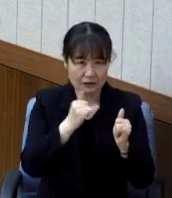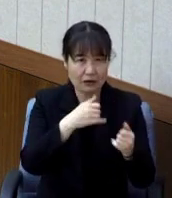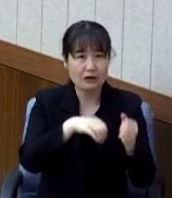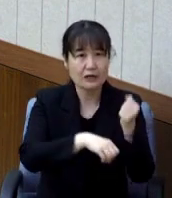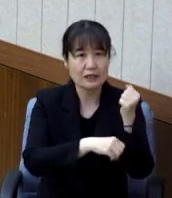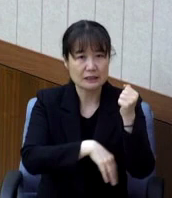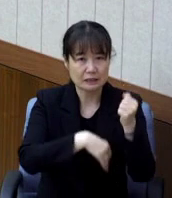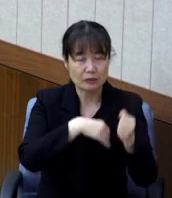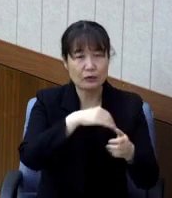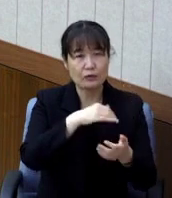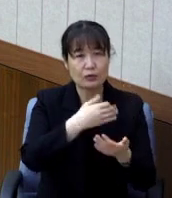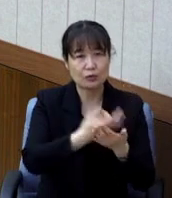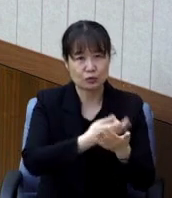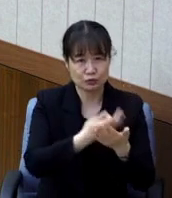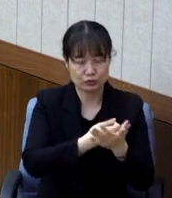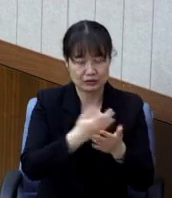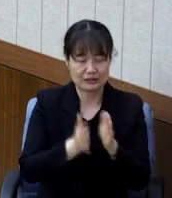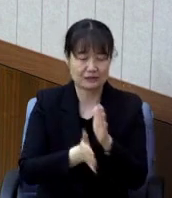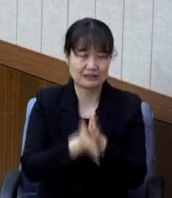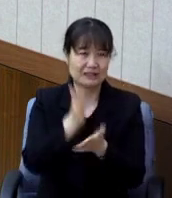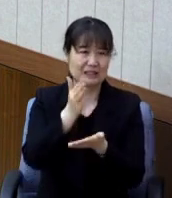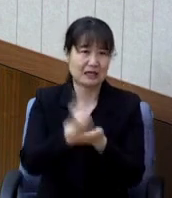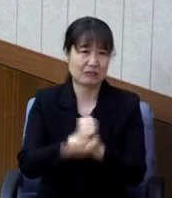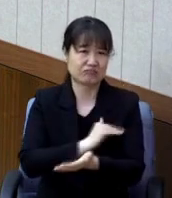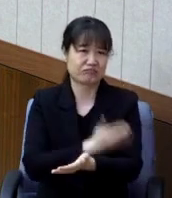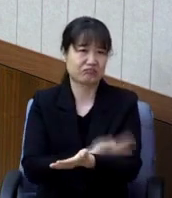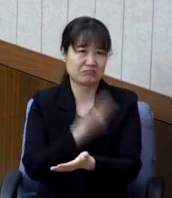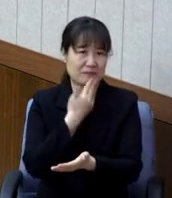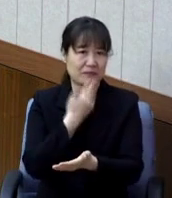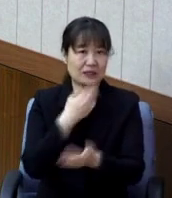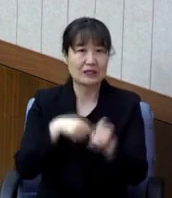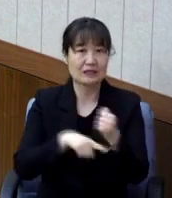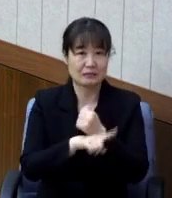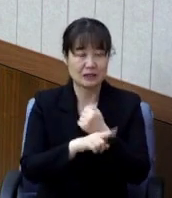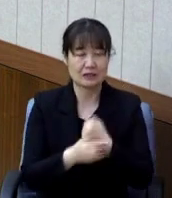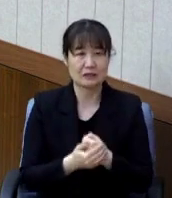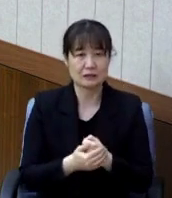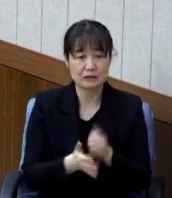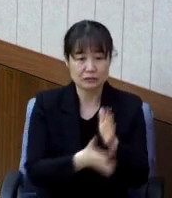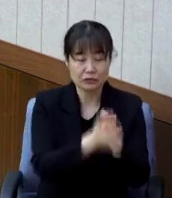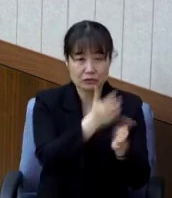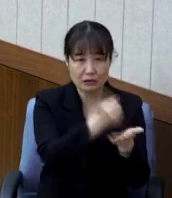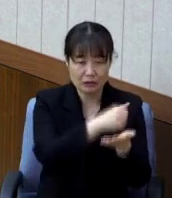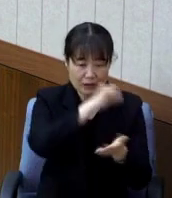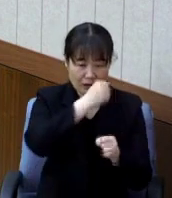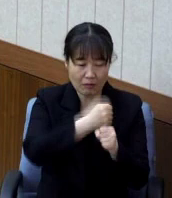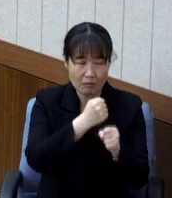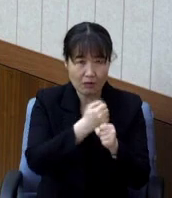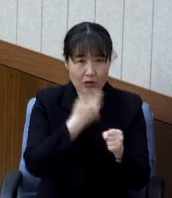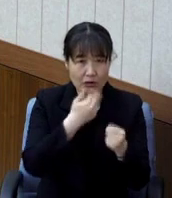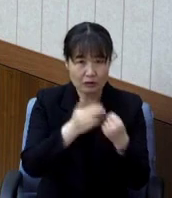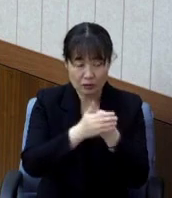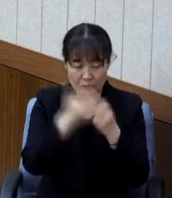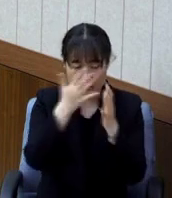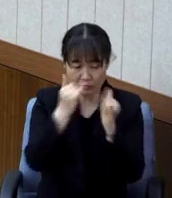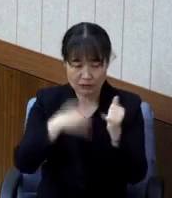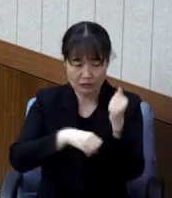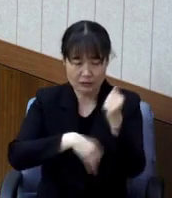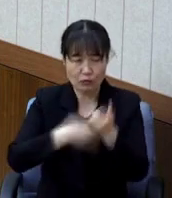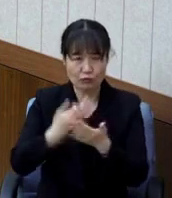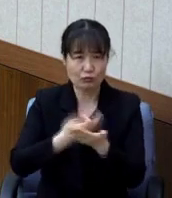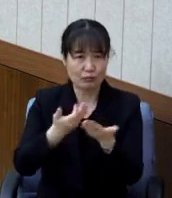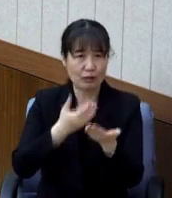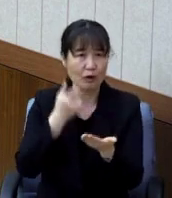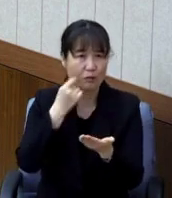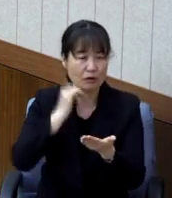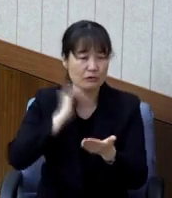김동근 시장의 무책임 때문입니다. 시장이 예산을 편성하지 않아서 청년 기본소득을 못 받는 의정부의